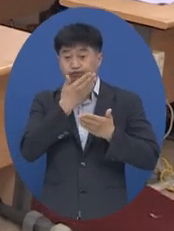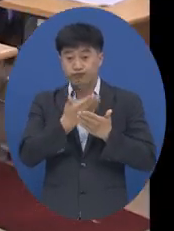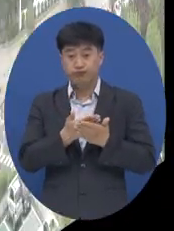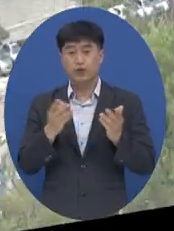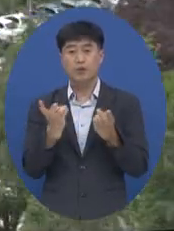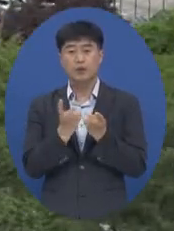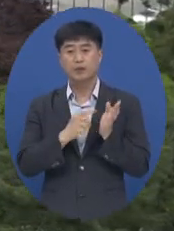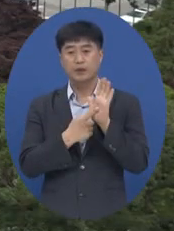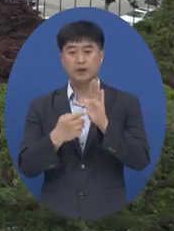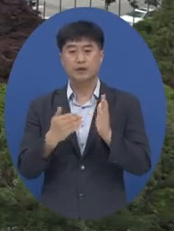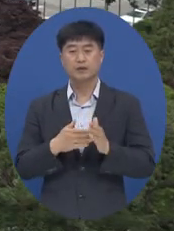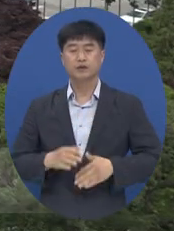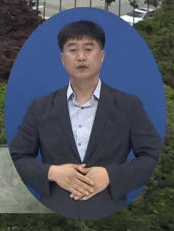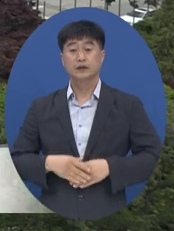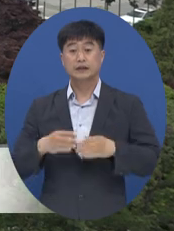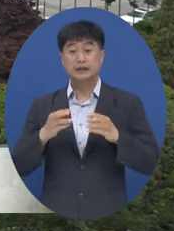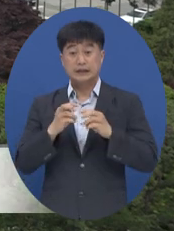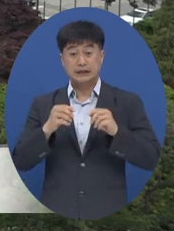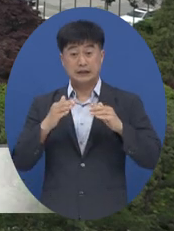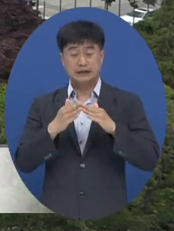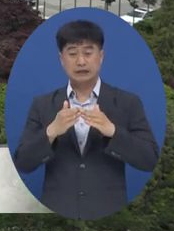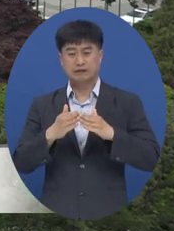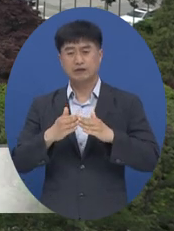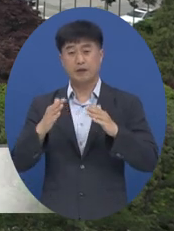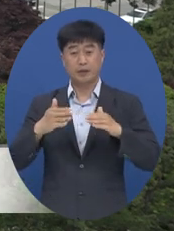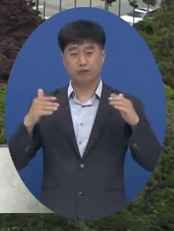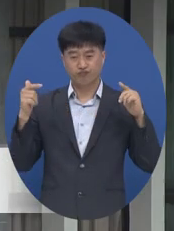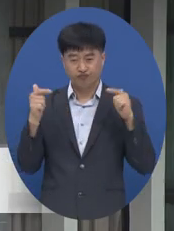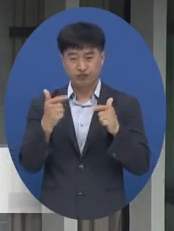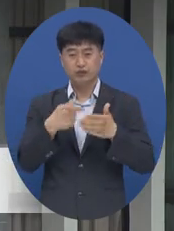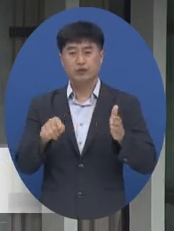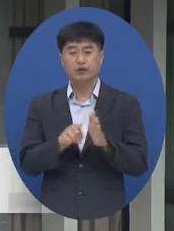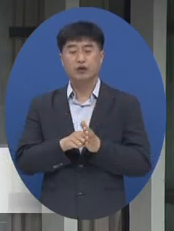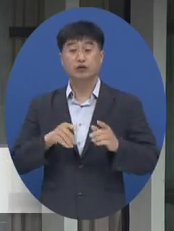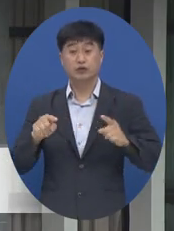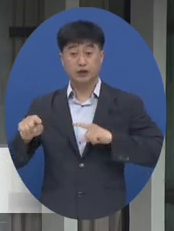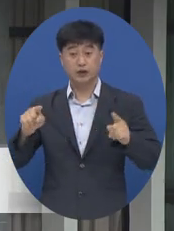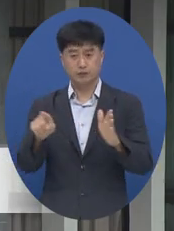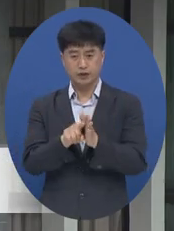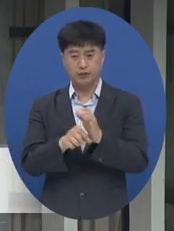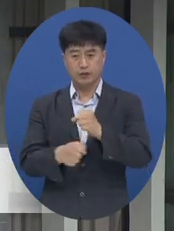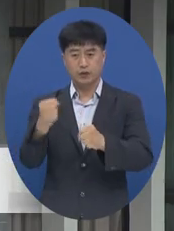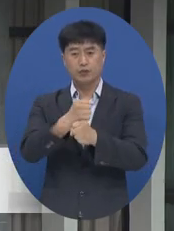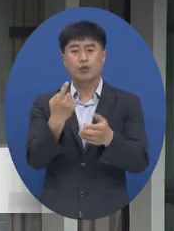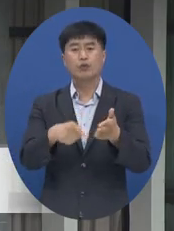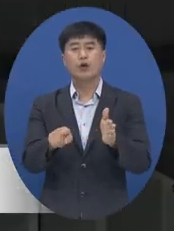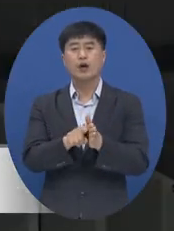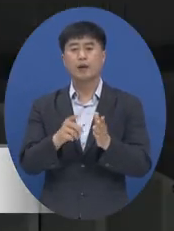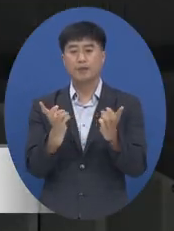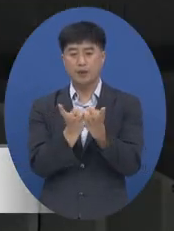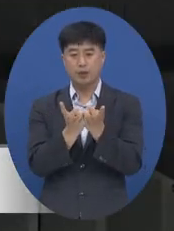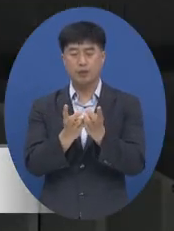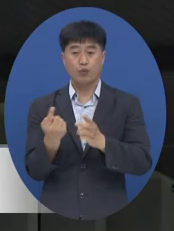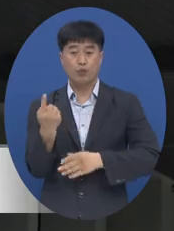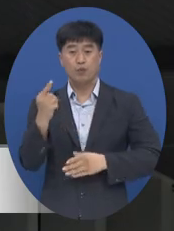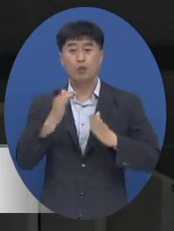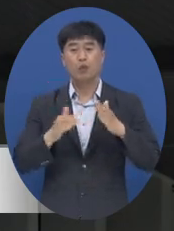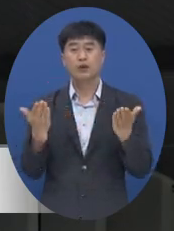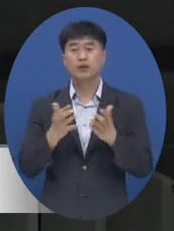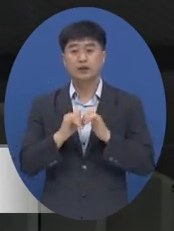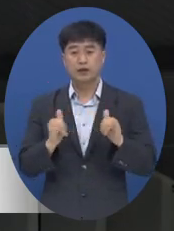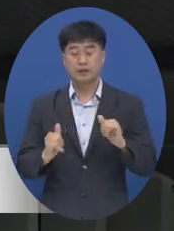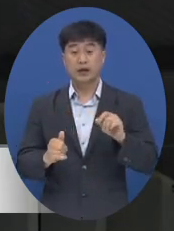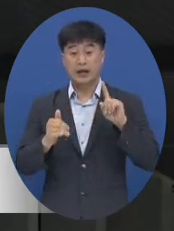발표했습니다. 부동산 광풍을 잠재우고 부동산 정책에 대한 신뢰를 회복하기 위한 방안으로 고위공직자에